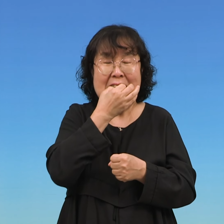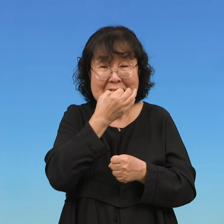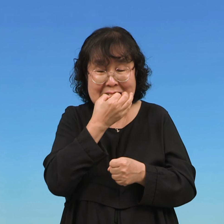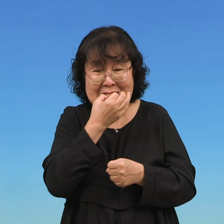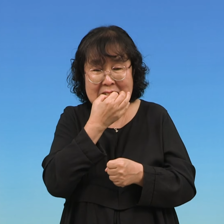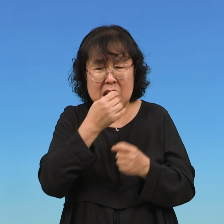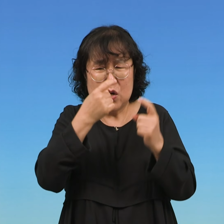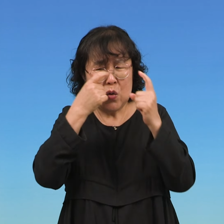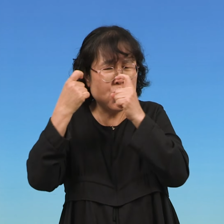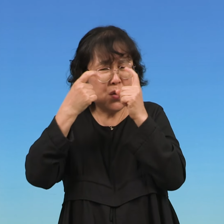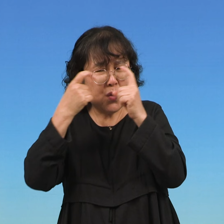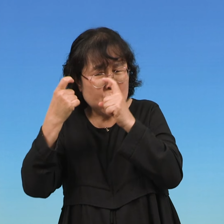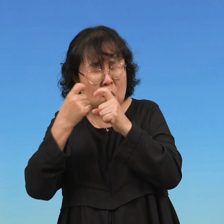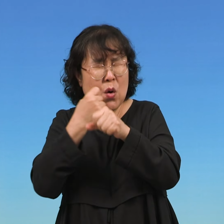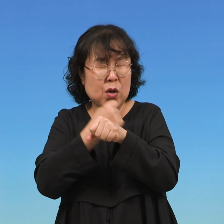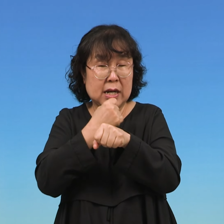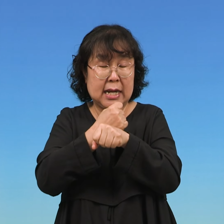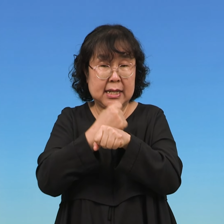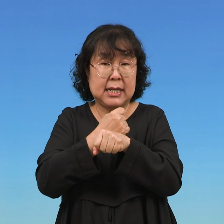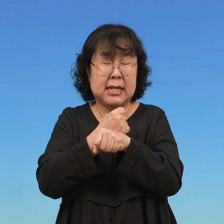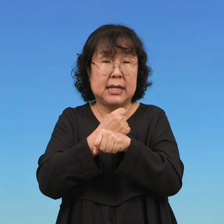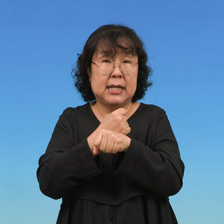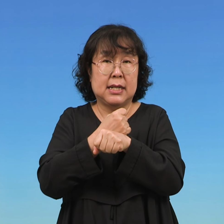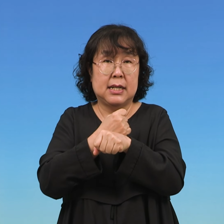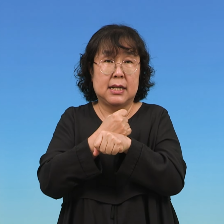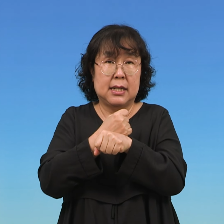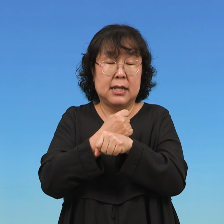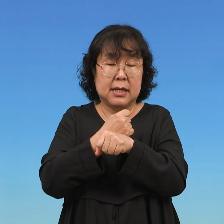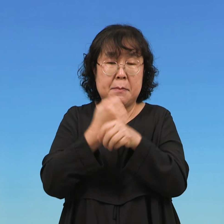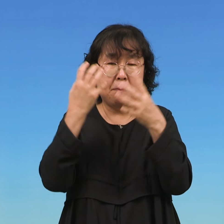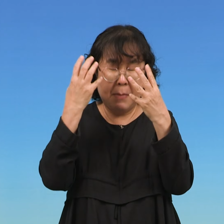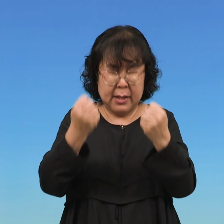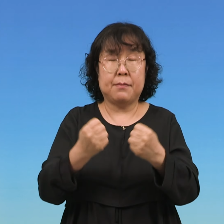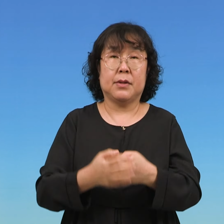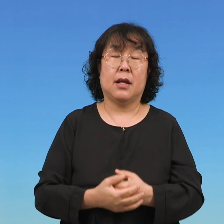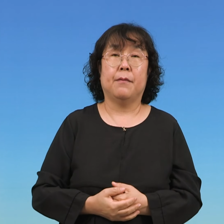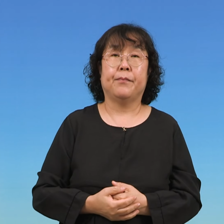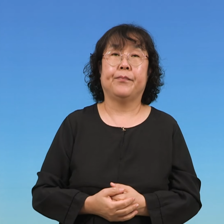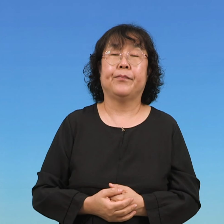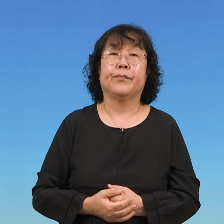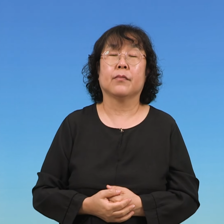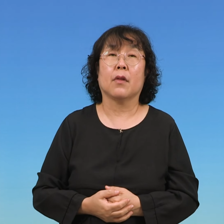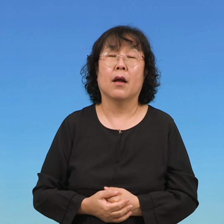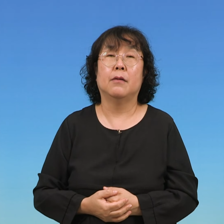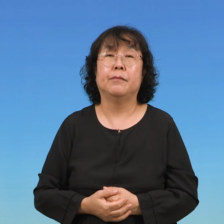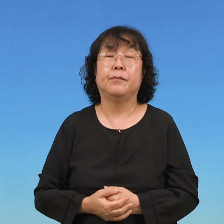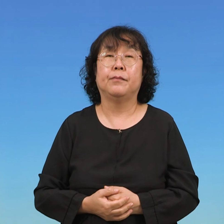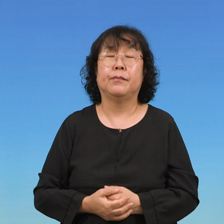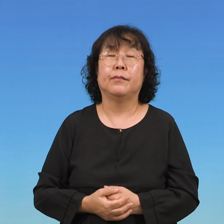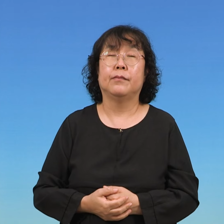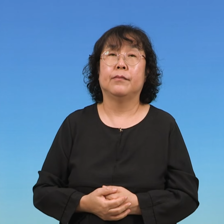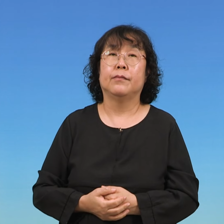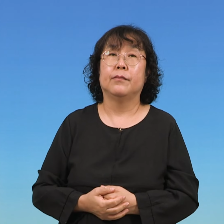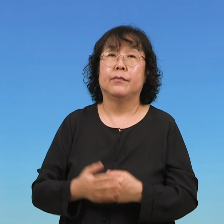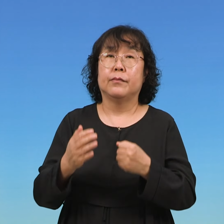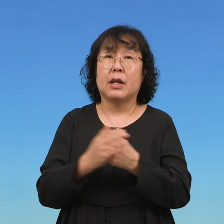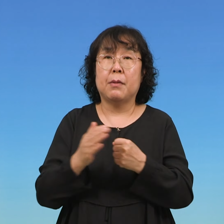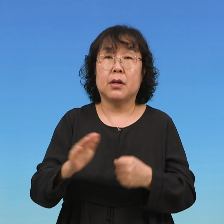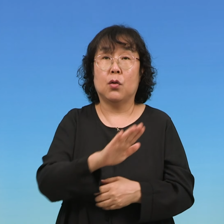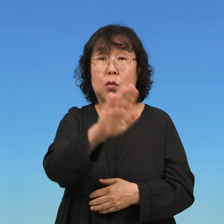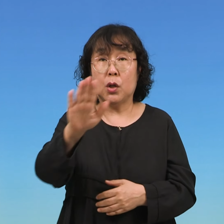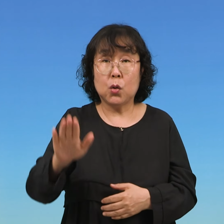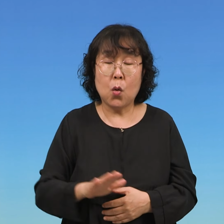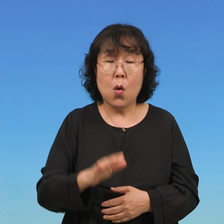탐심을 부추기는이 시대에 무서운 유혹이 있다 그래서 저는 오늘 이런 의미에서